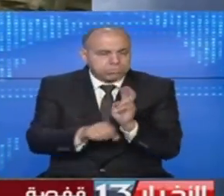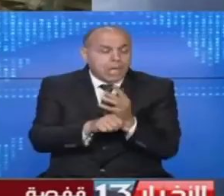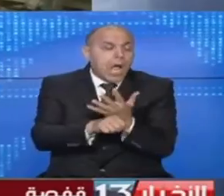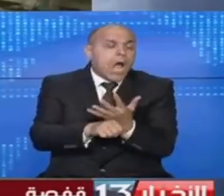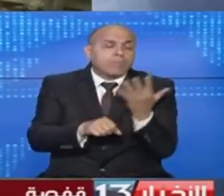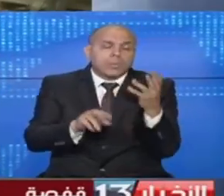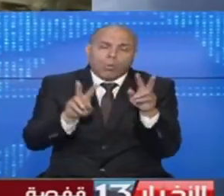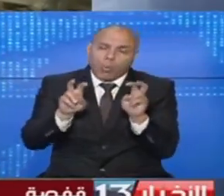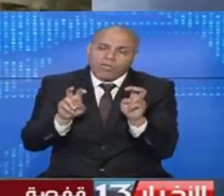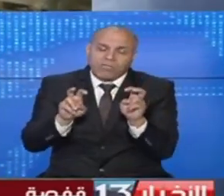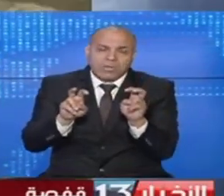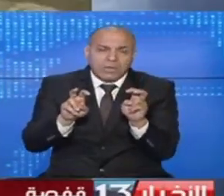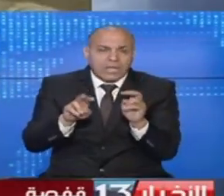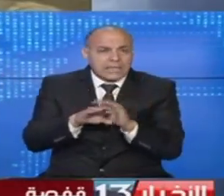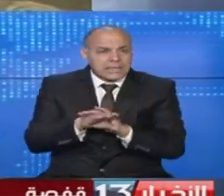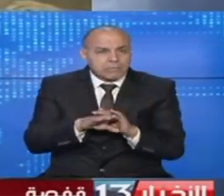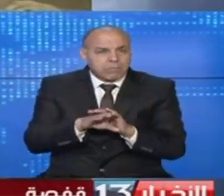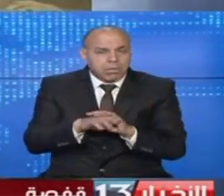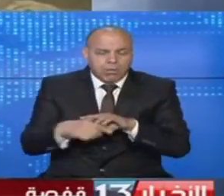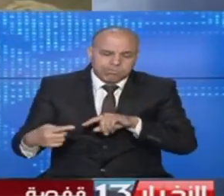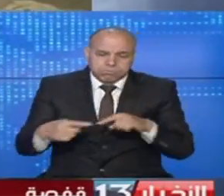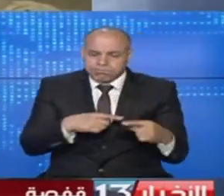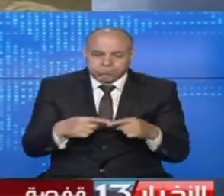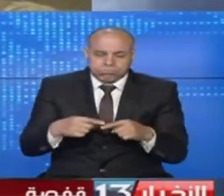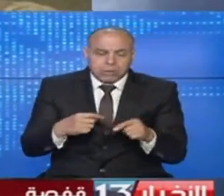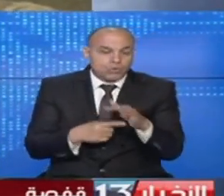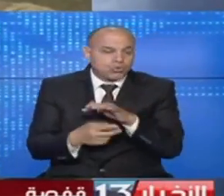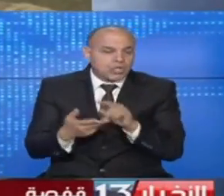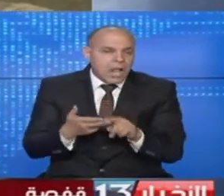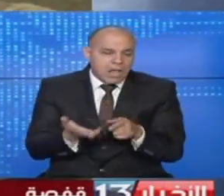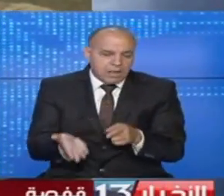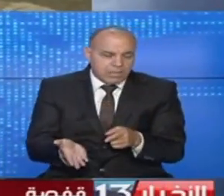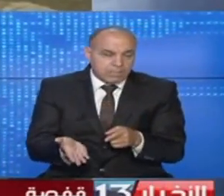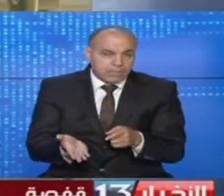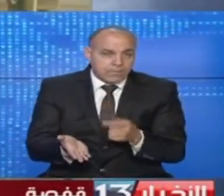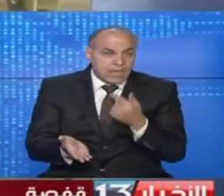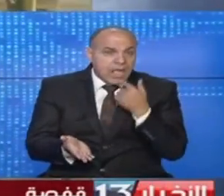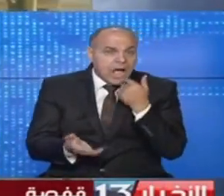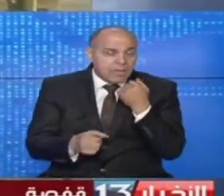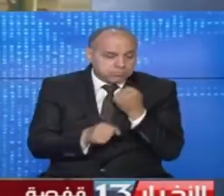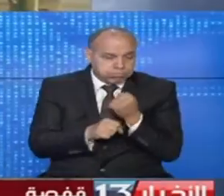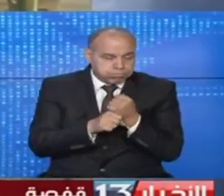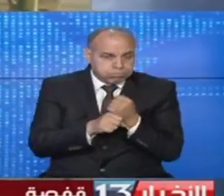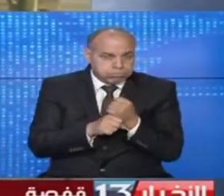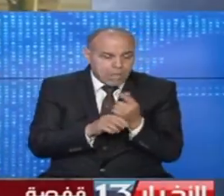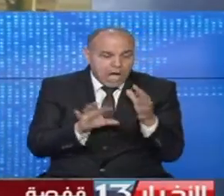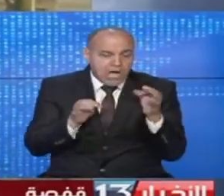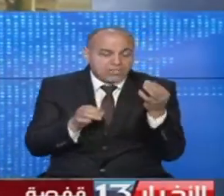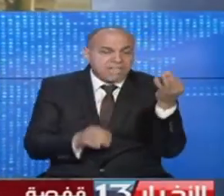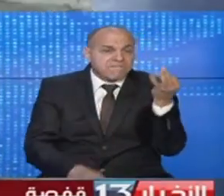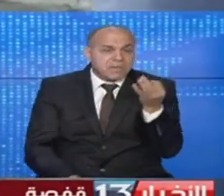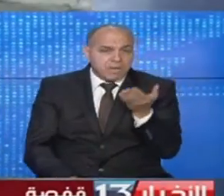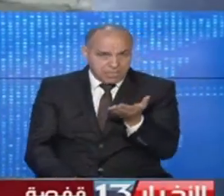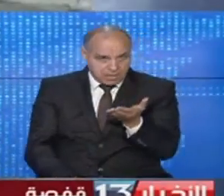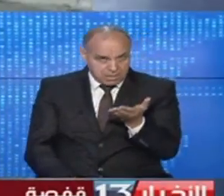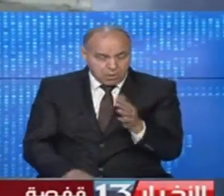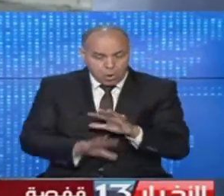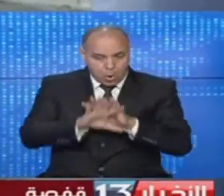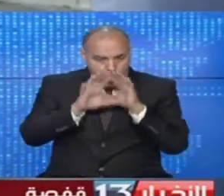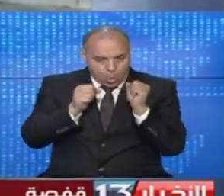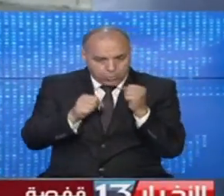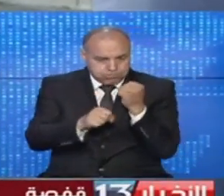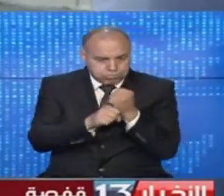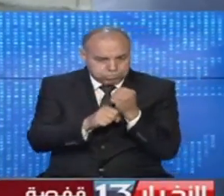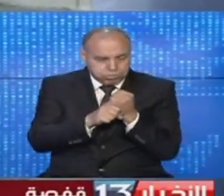لخمس سنوات بسبب توتر المناخ الاجتماعي بالمدينة المنتجة لنسبة 10% من إجمالي